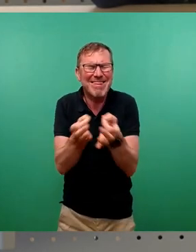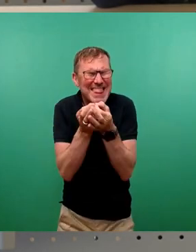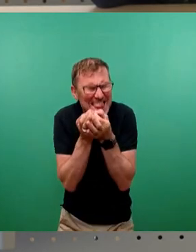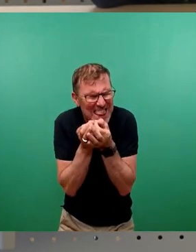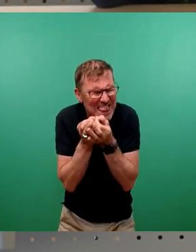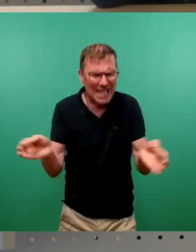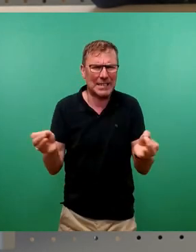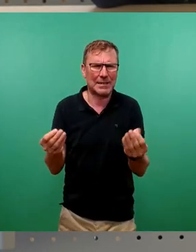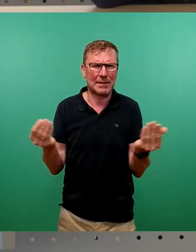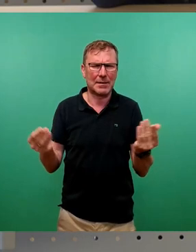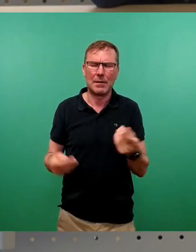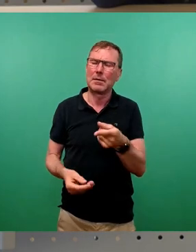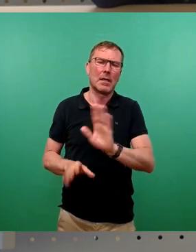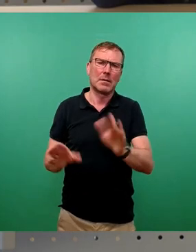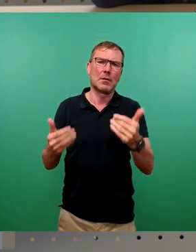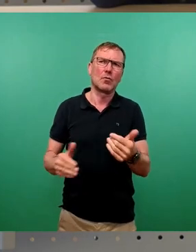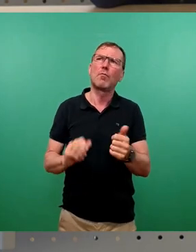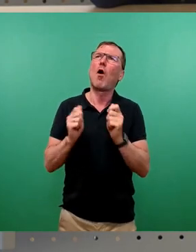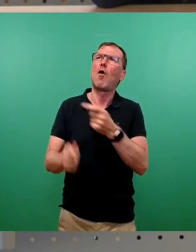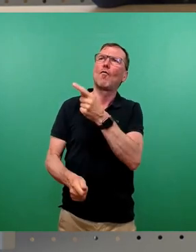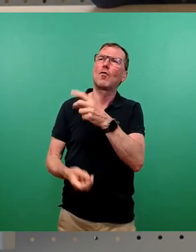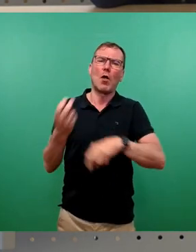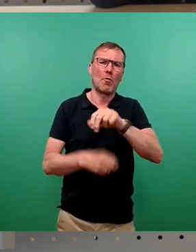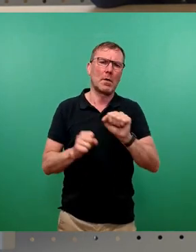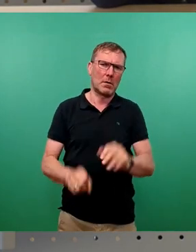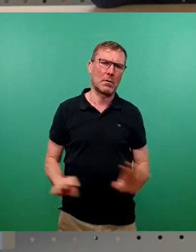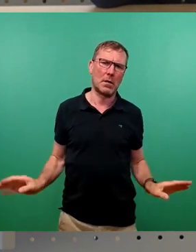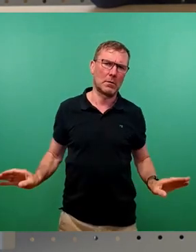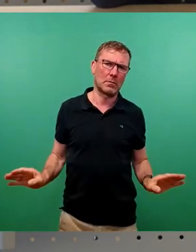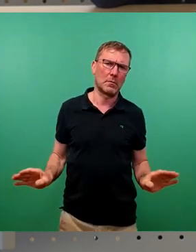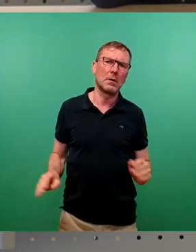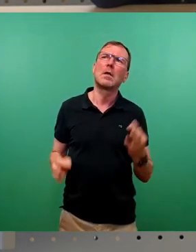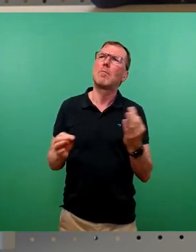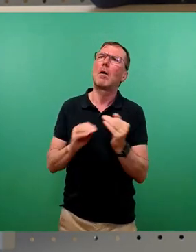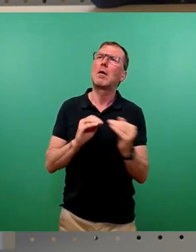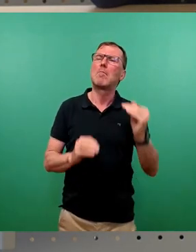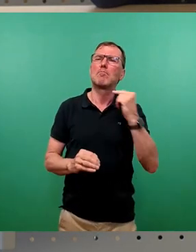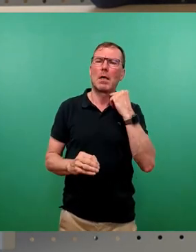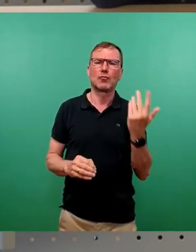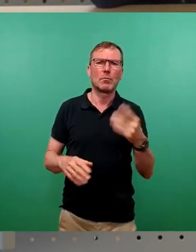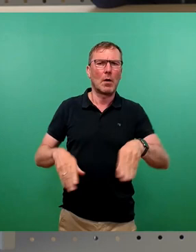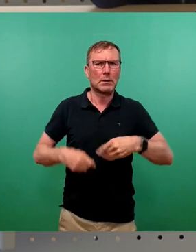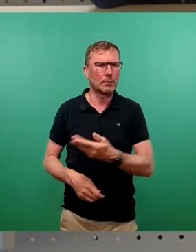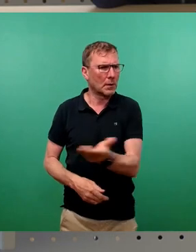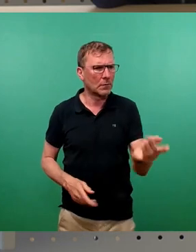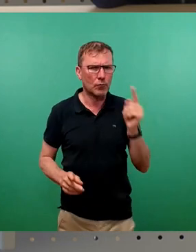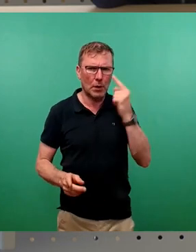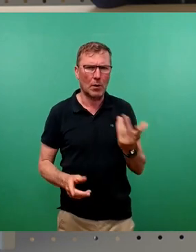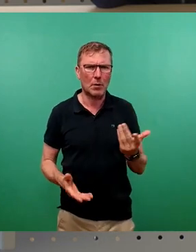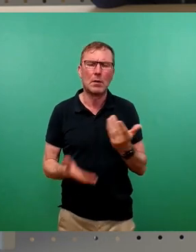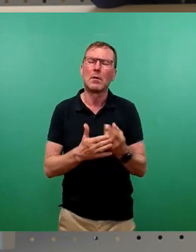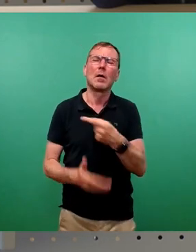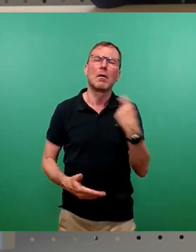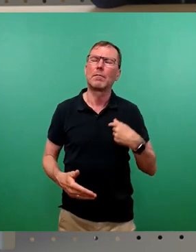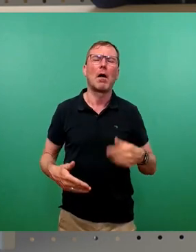Art, wie man mit Vorschlägen umgeht, die eine Mehrheit brauchen und eine Akzeptanz. Deswegen, wir werden uns enthalten, wir wurden